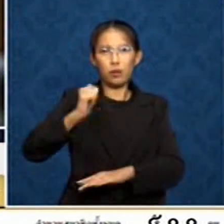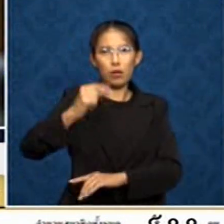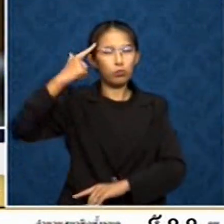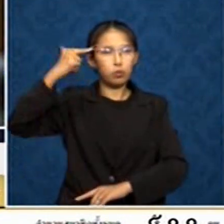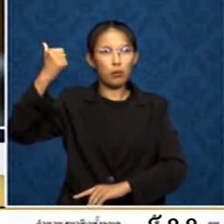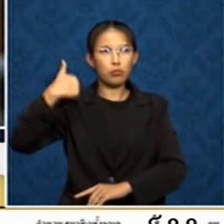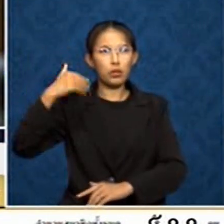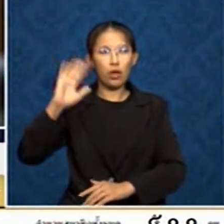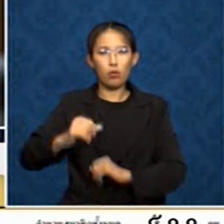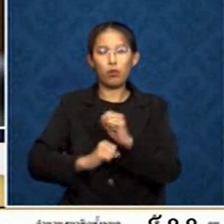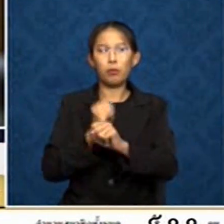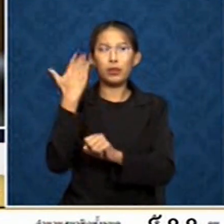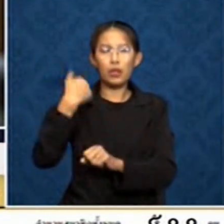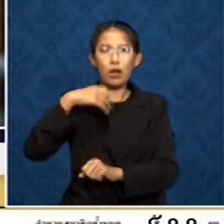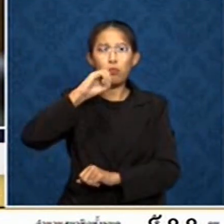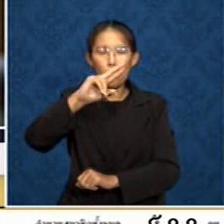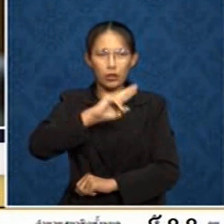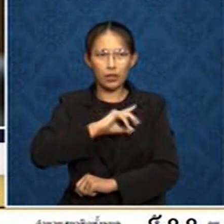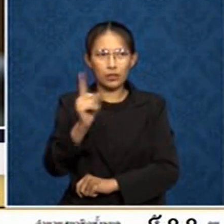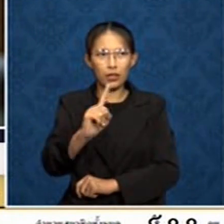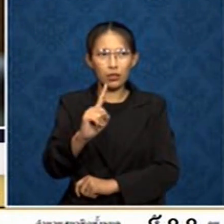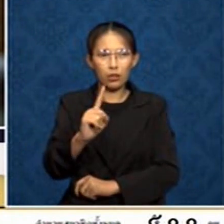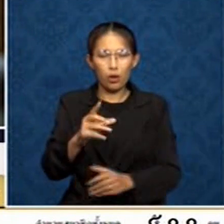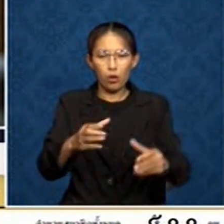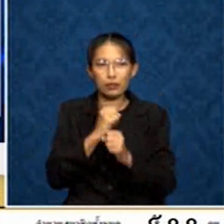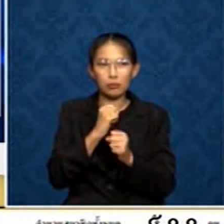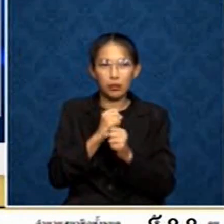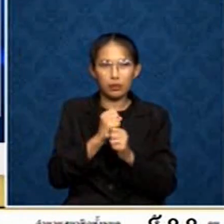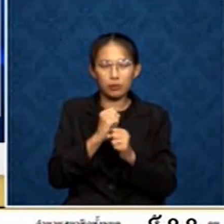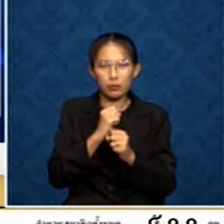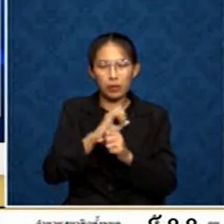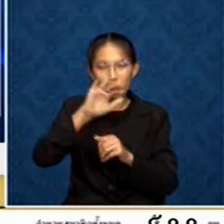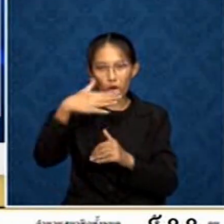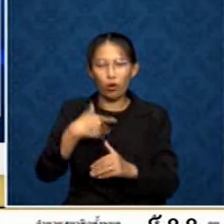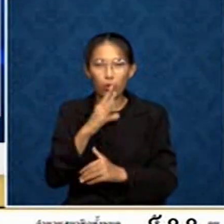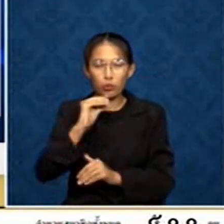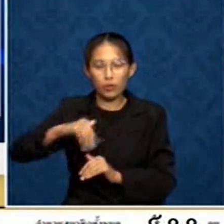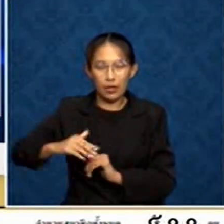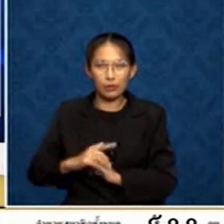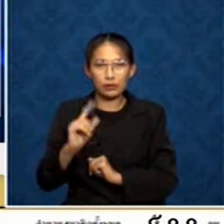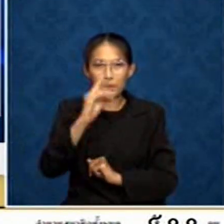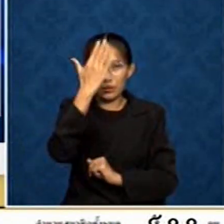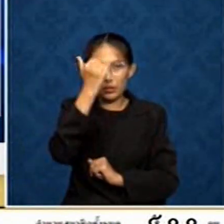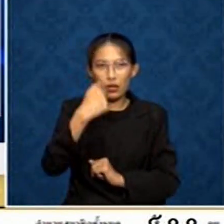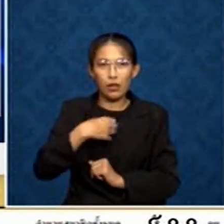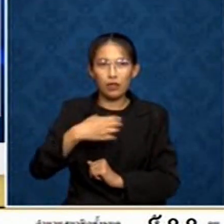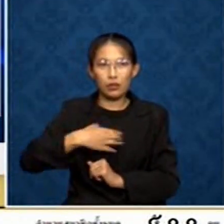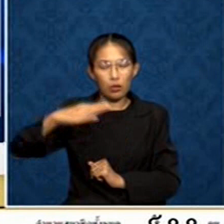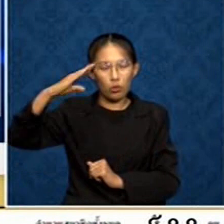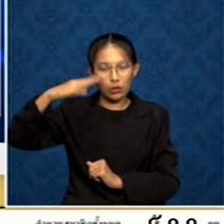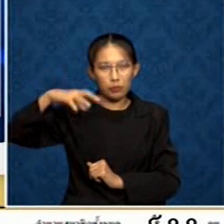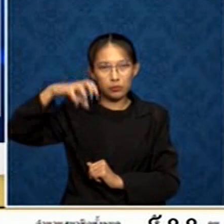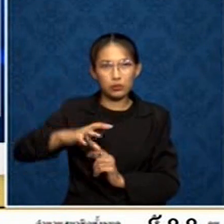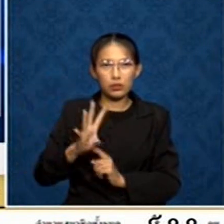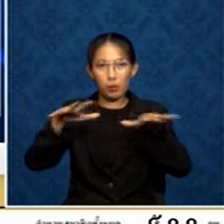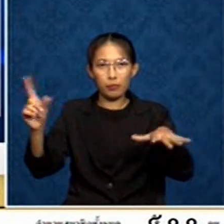เกษียณไปไม่บรรจุเพิ่มและในอนาคตยังมีแผน ear REในส่วนของกำลังพลผู้ทรงคุณวุฒิกลุ่มนี้เชื่อว่า